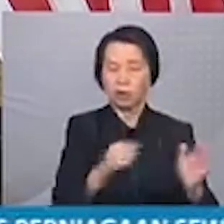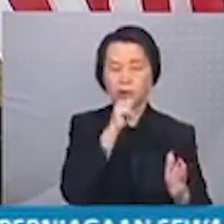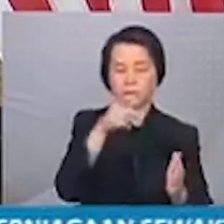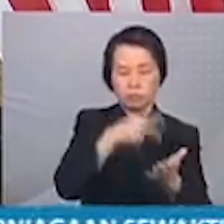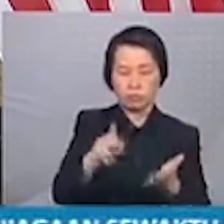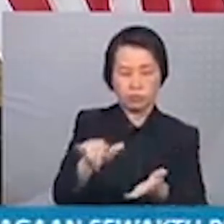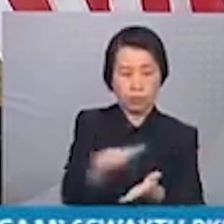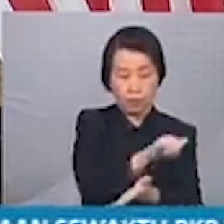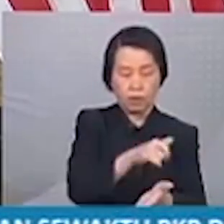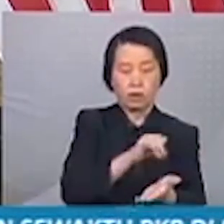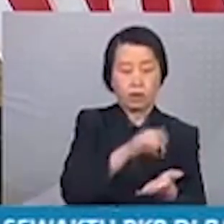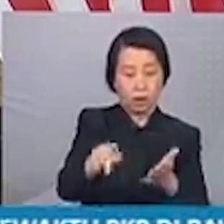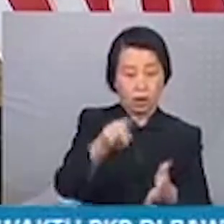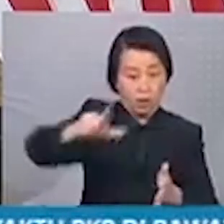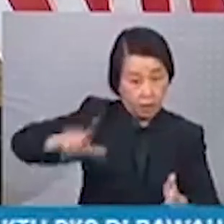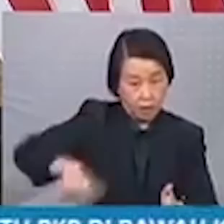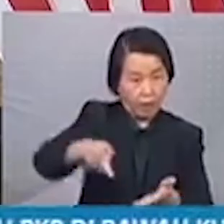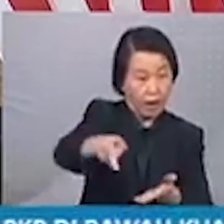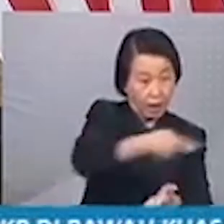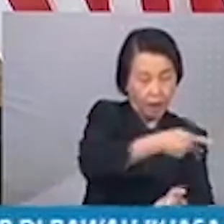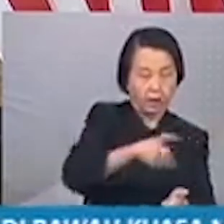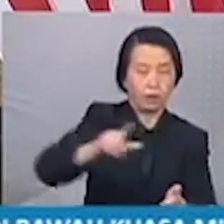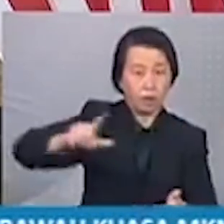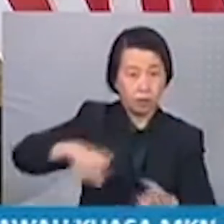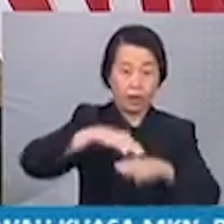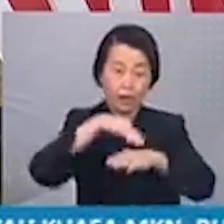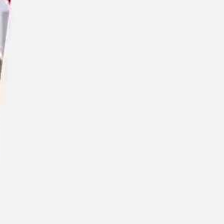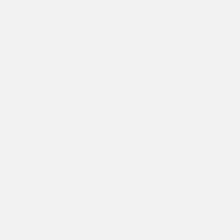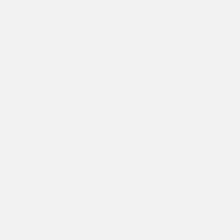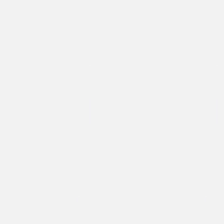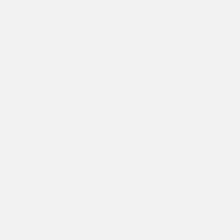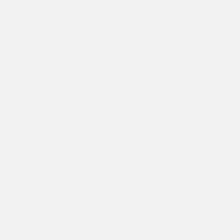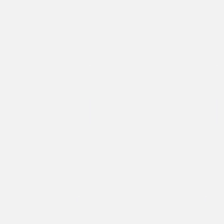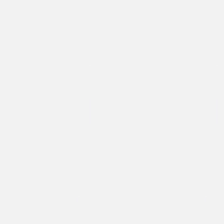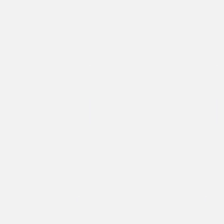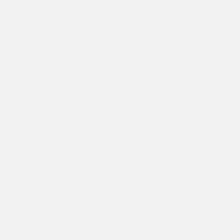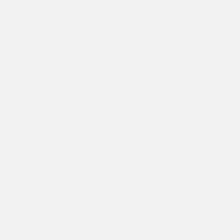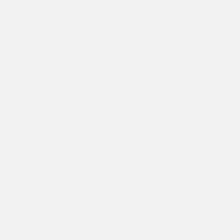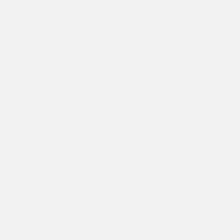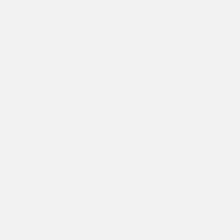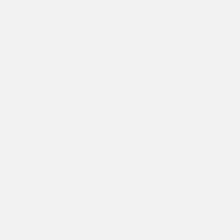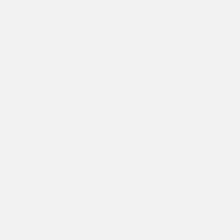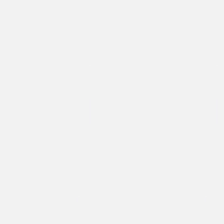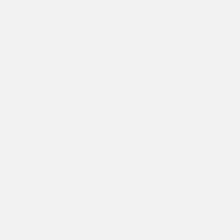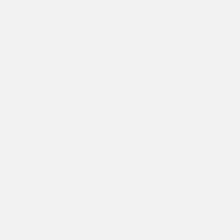penghantaran lewat akan dikenakan atas permohonan berkenaan hai hai